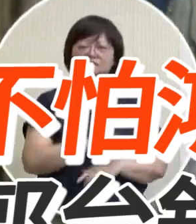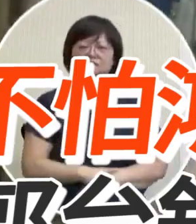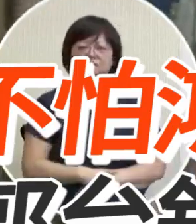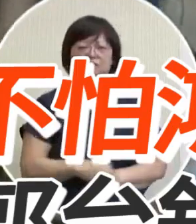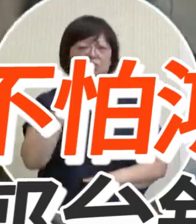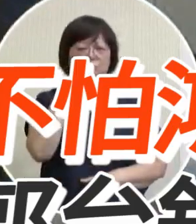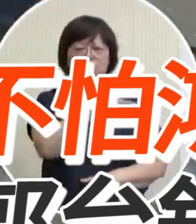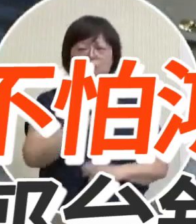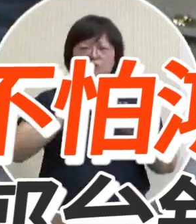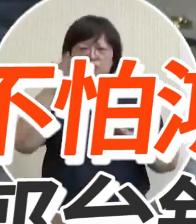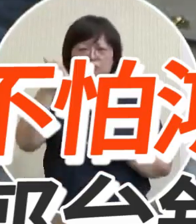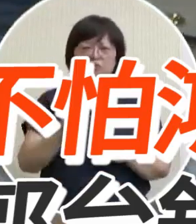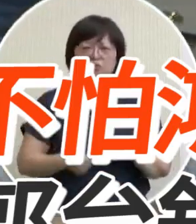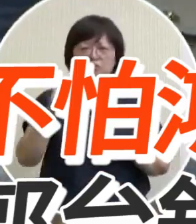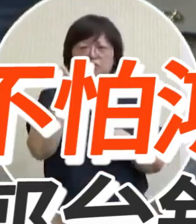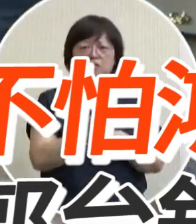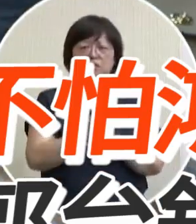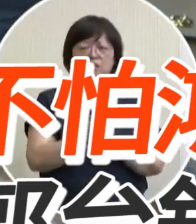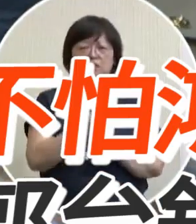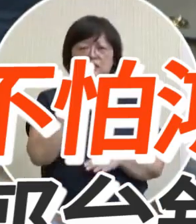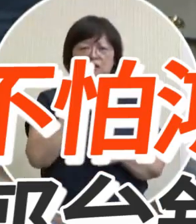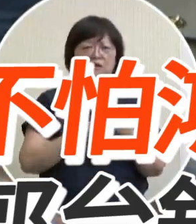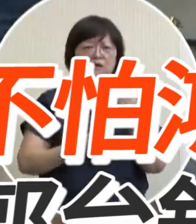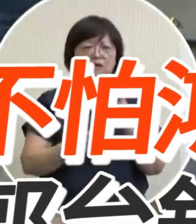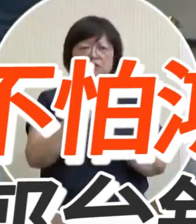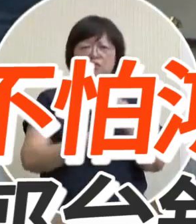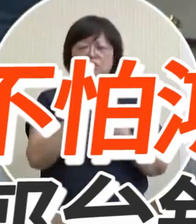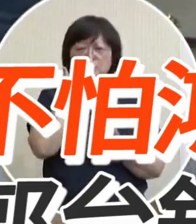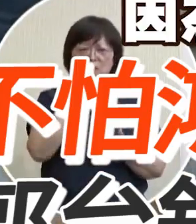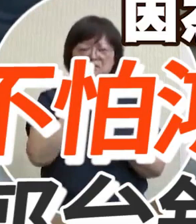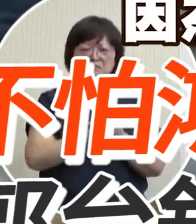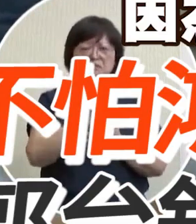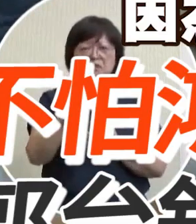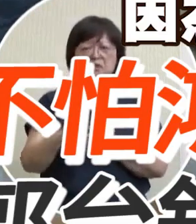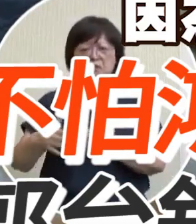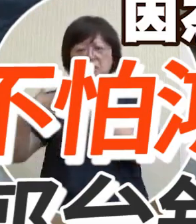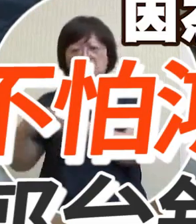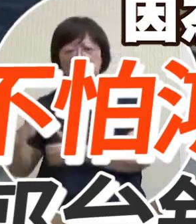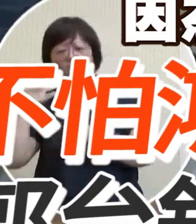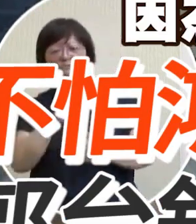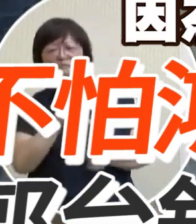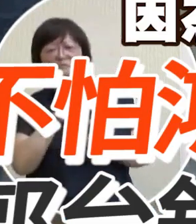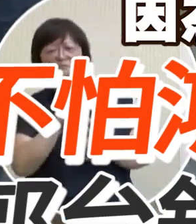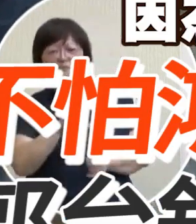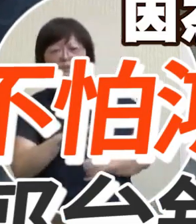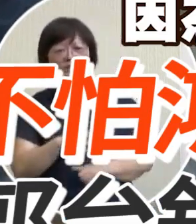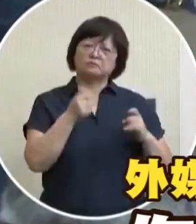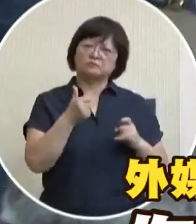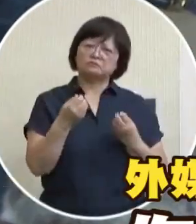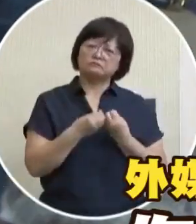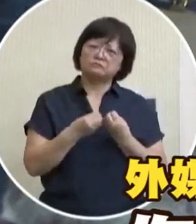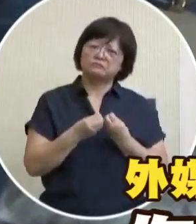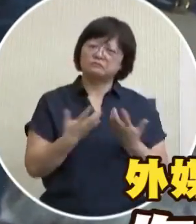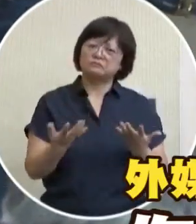单选的话，如果中国要给你设压力的话，应该会很简单吧，对吧？因为鸿海在中国的投资也蛮大的，